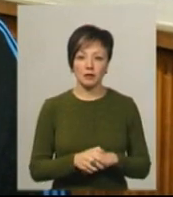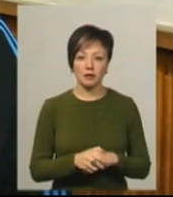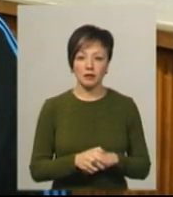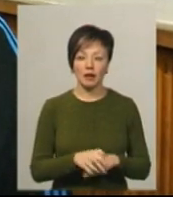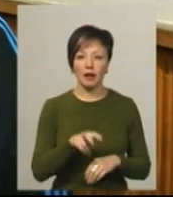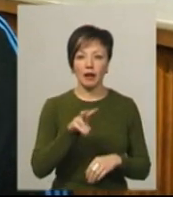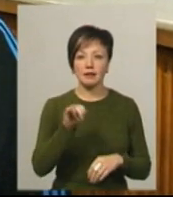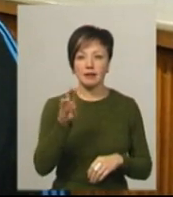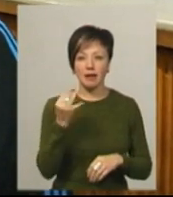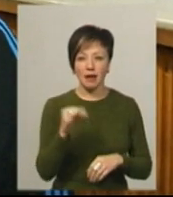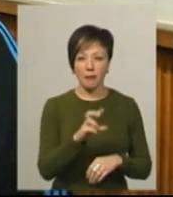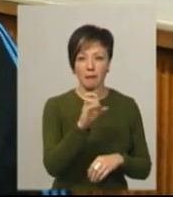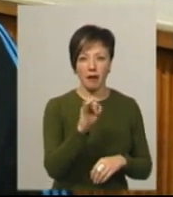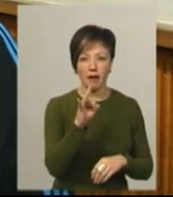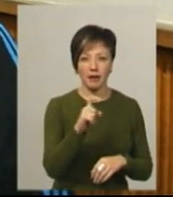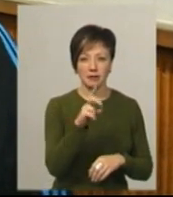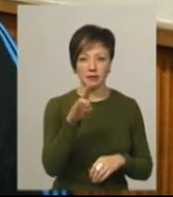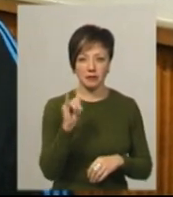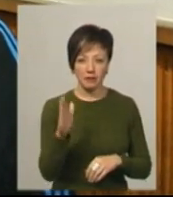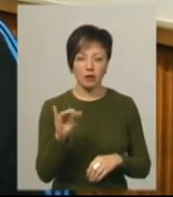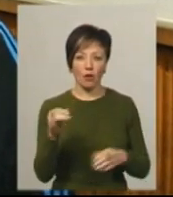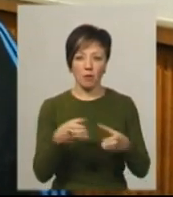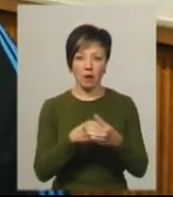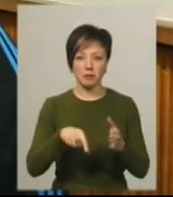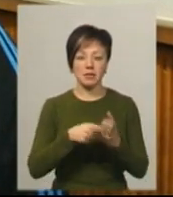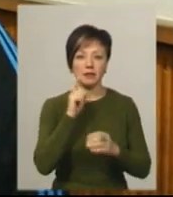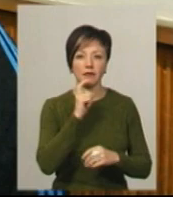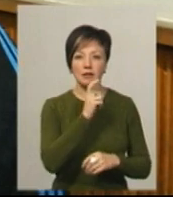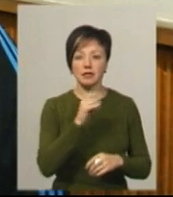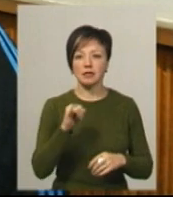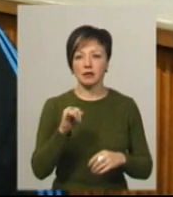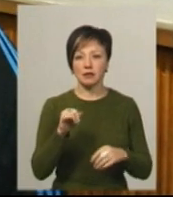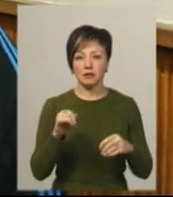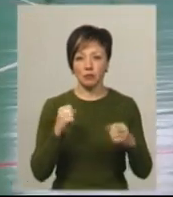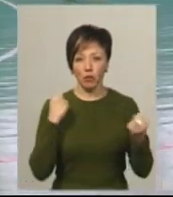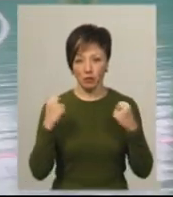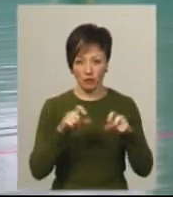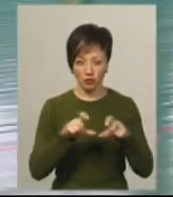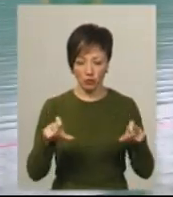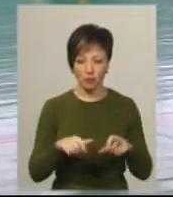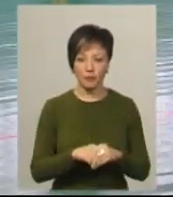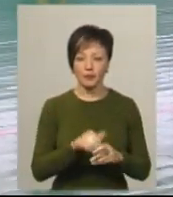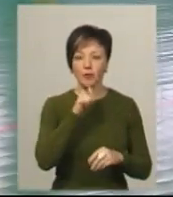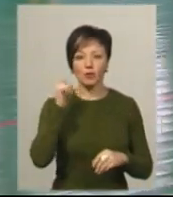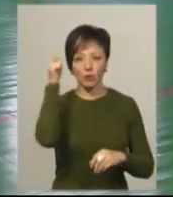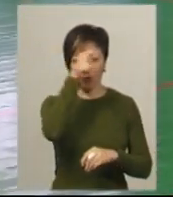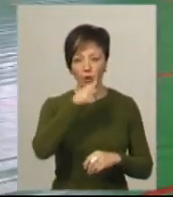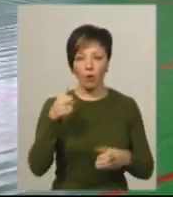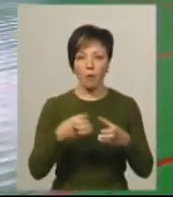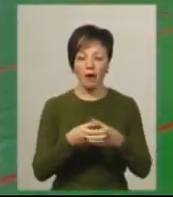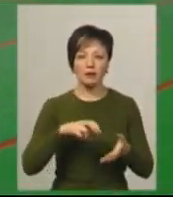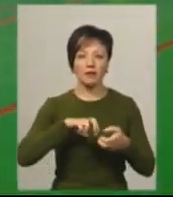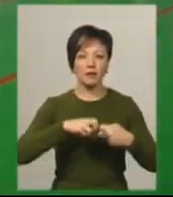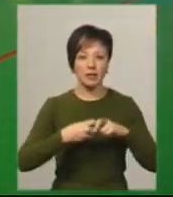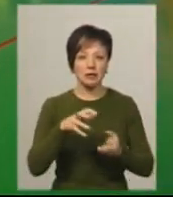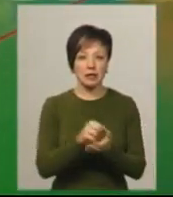Берездівський ліцей і команда міста Вінниці, де є США Блохіна Біланова. Минулого року команда з Івано-Франківська посіла